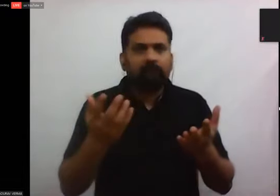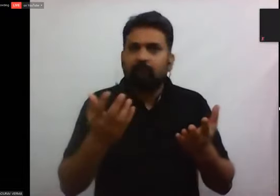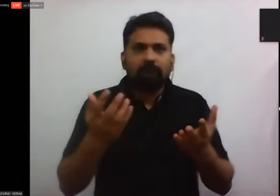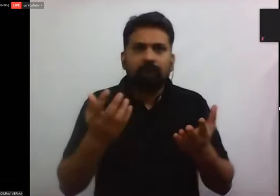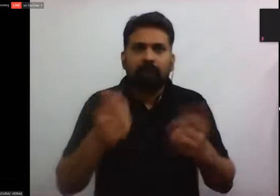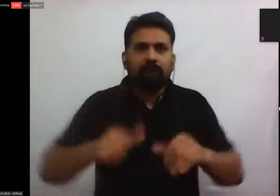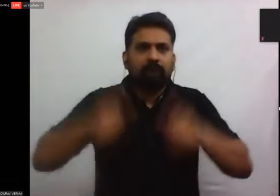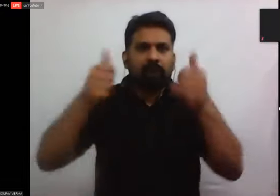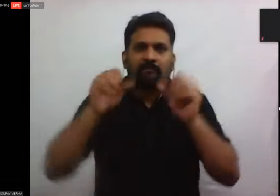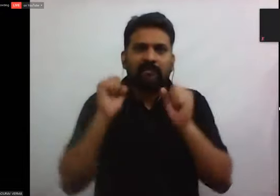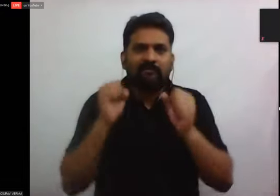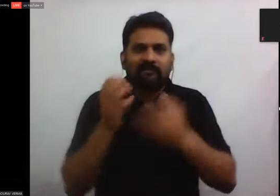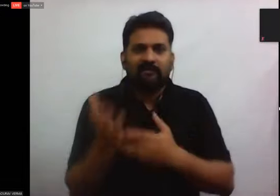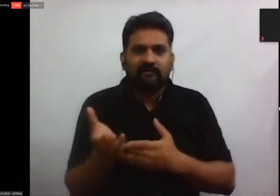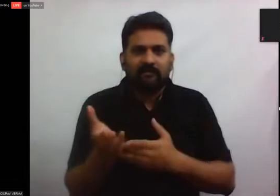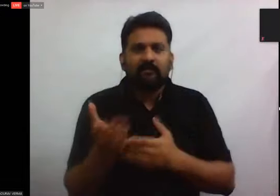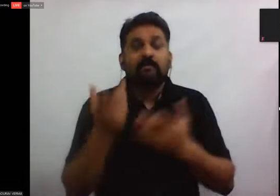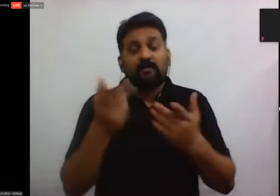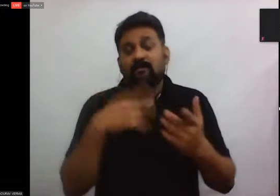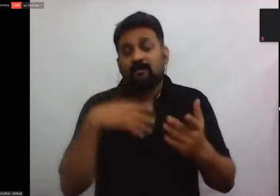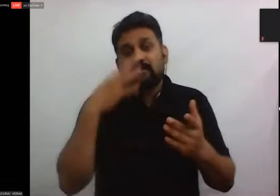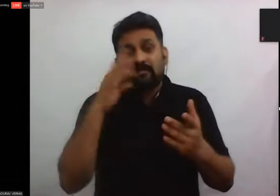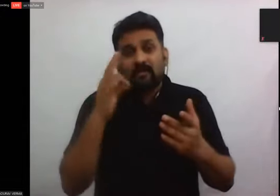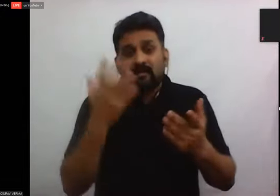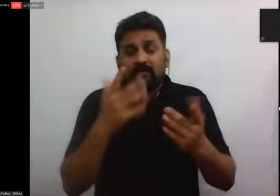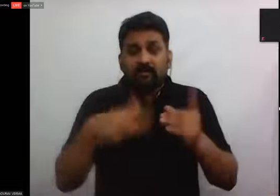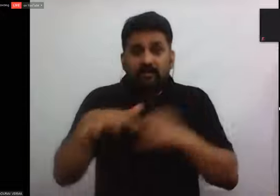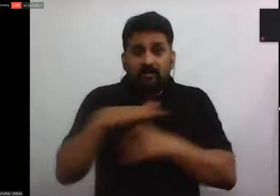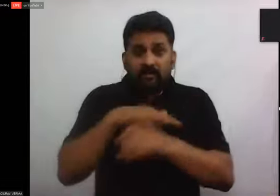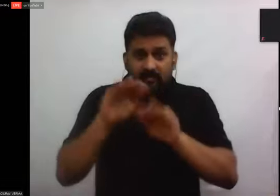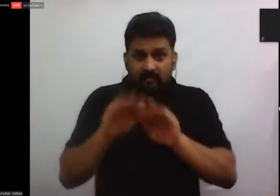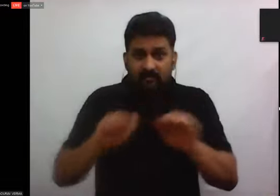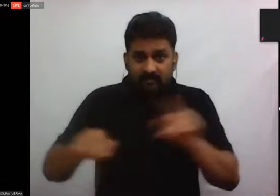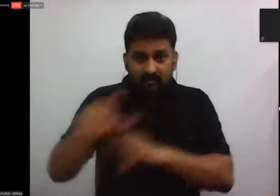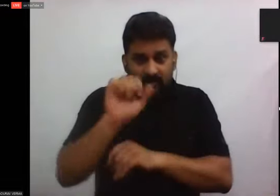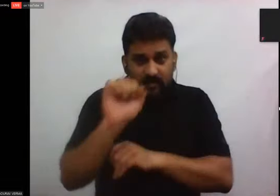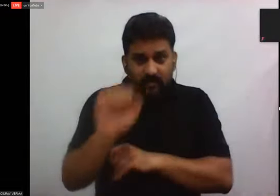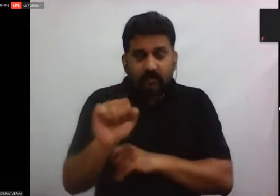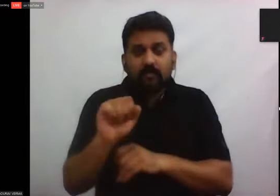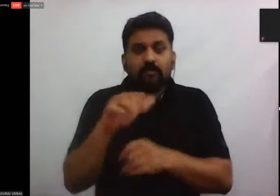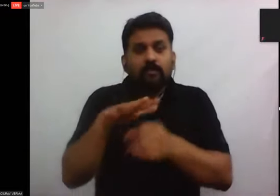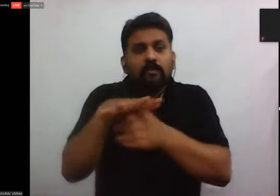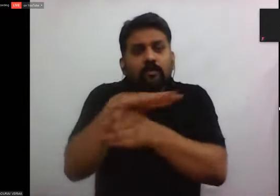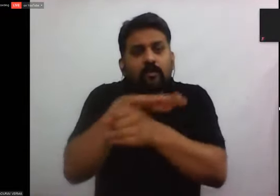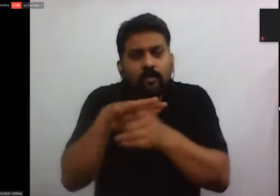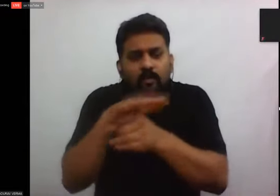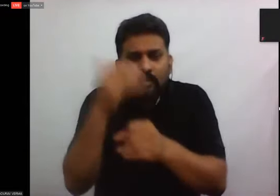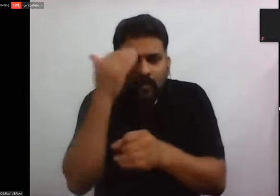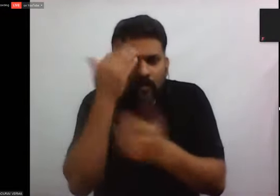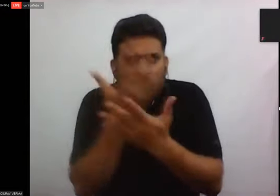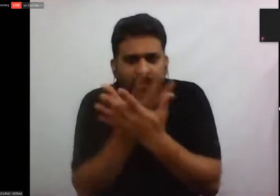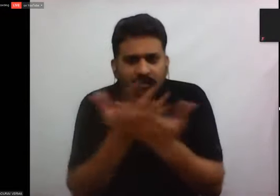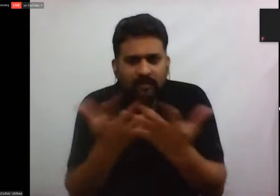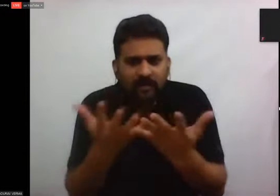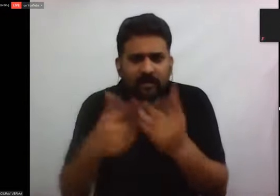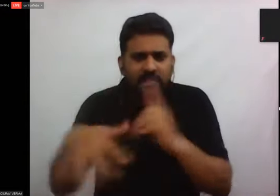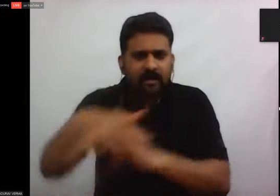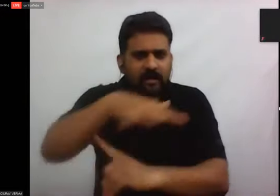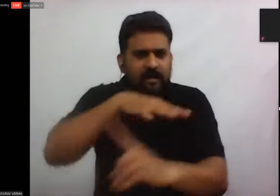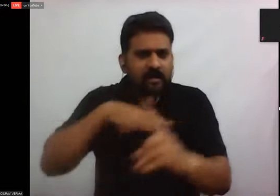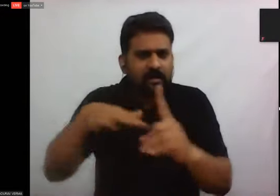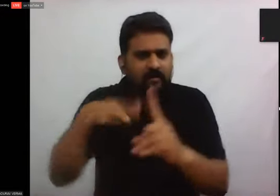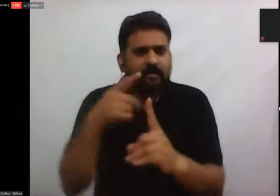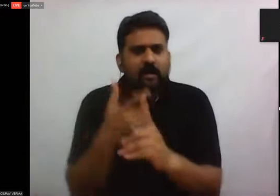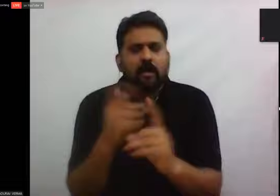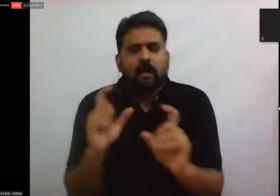पाएगा. इसलिए बहुत जरूरी है कि हम बच्चे का उसकी नोन एनवायरनमेंट में उसको कंफर्टेबल बना